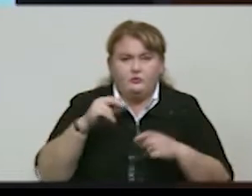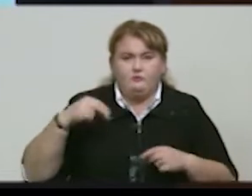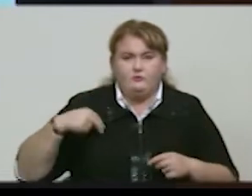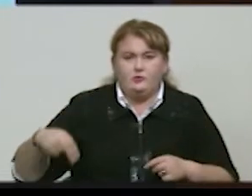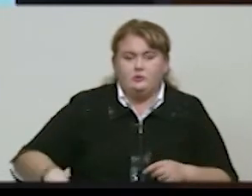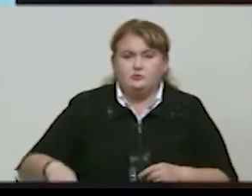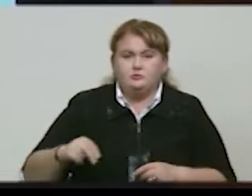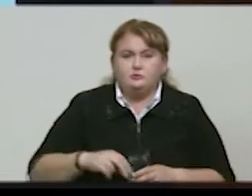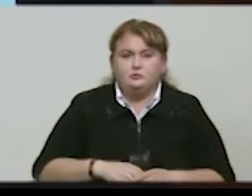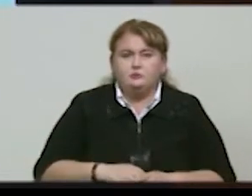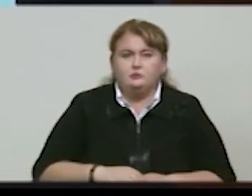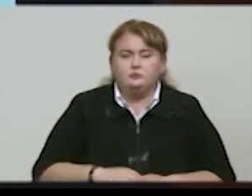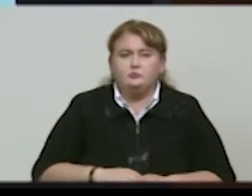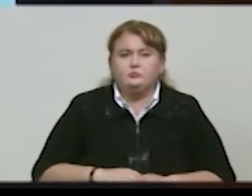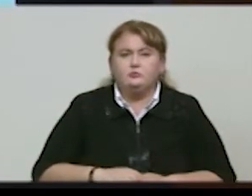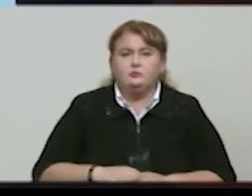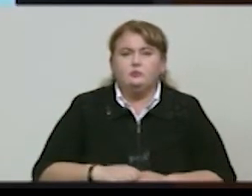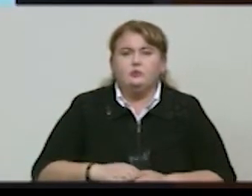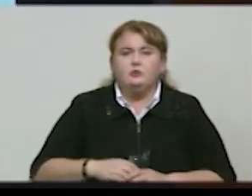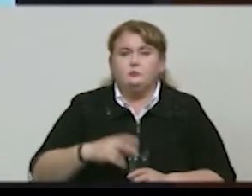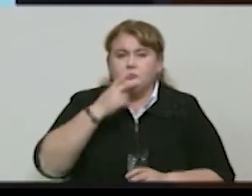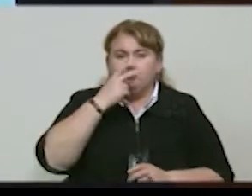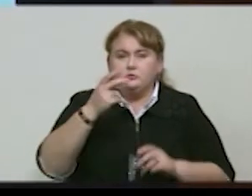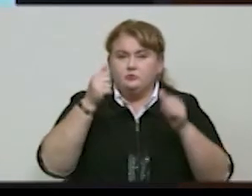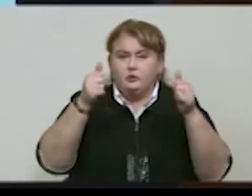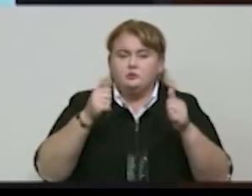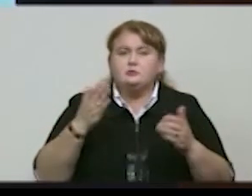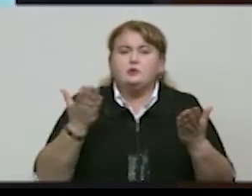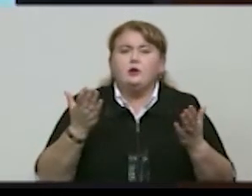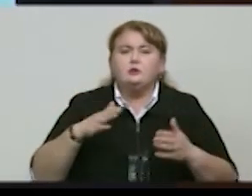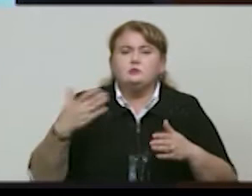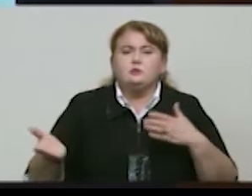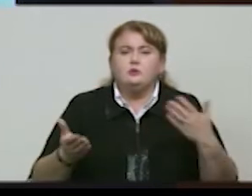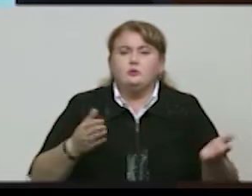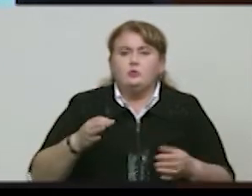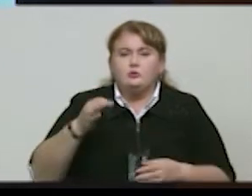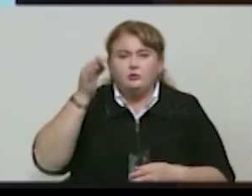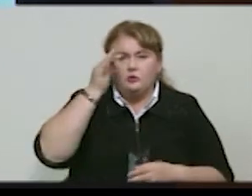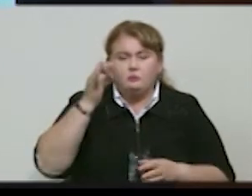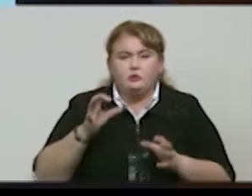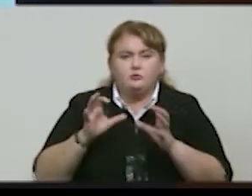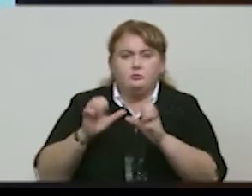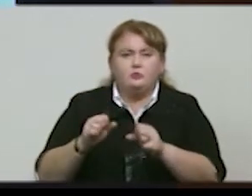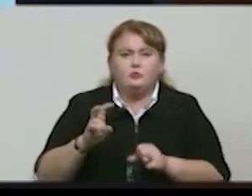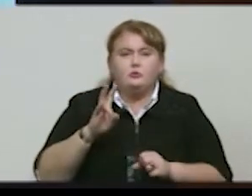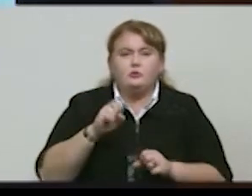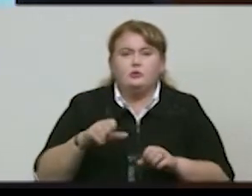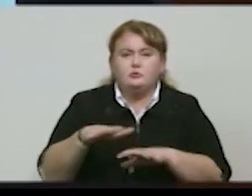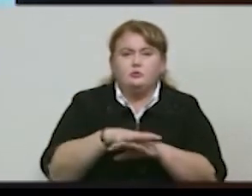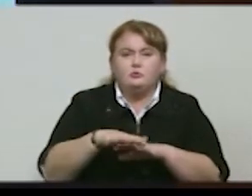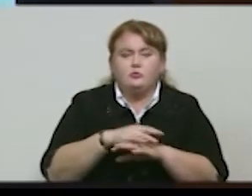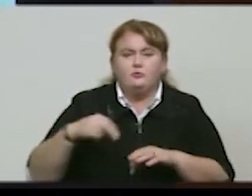Франции. Посмотрите на карту, с каких сторон Германия нападает на территорию Франции.